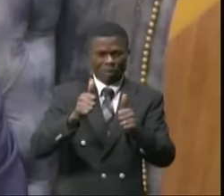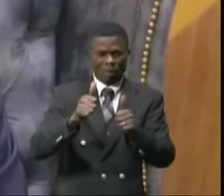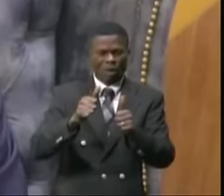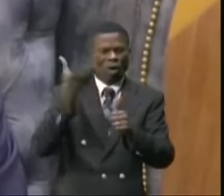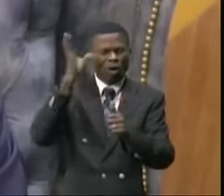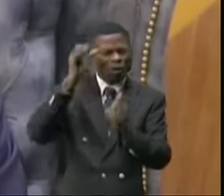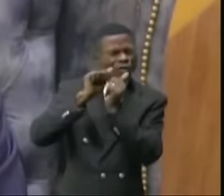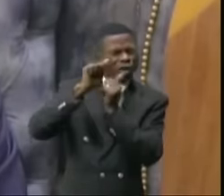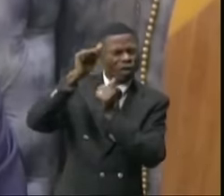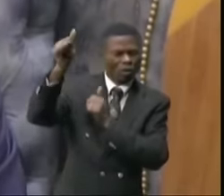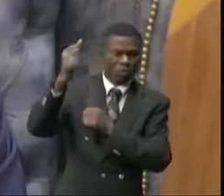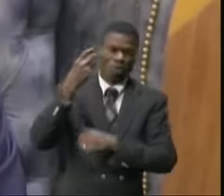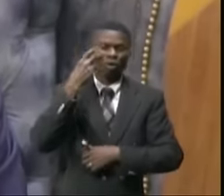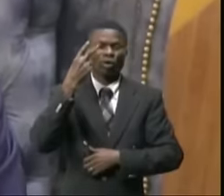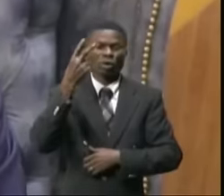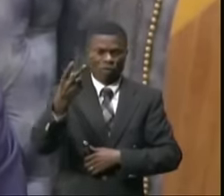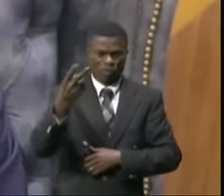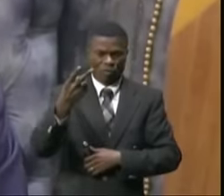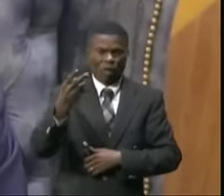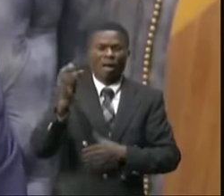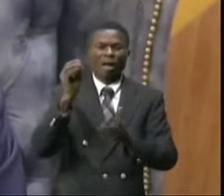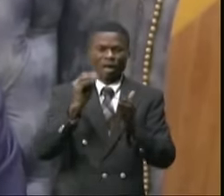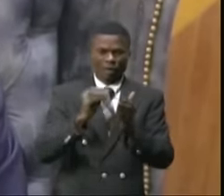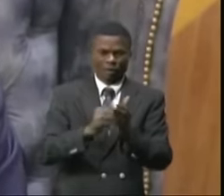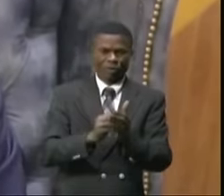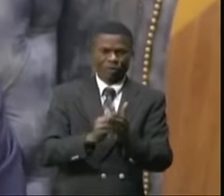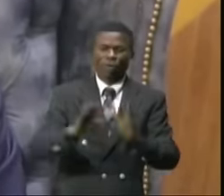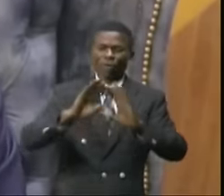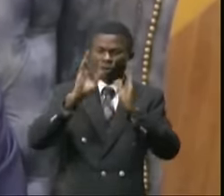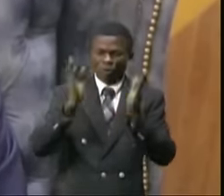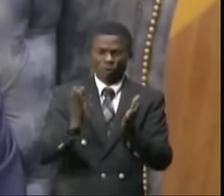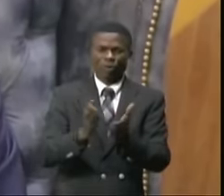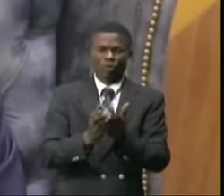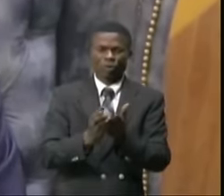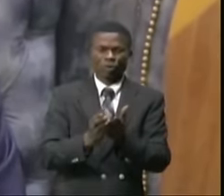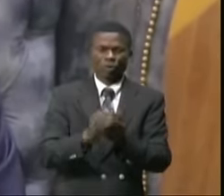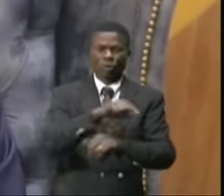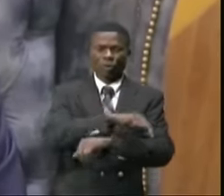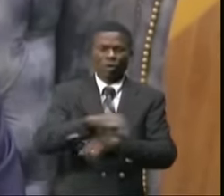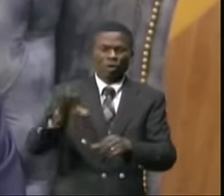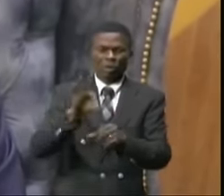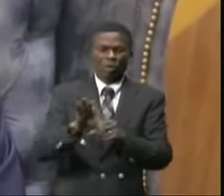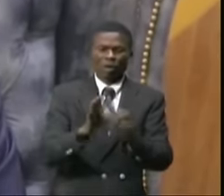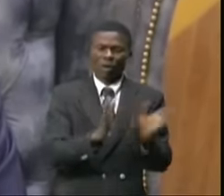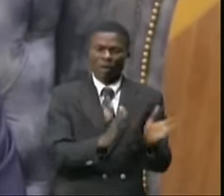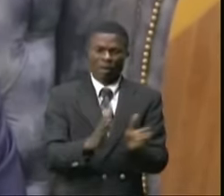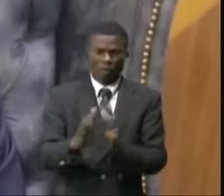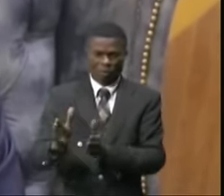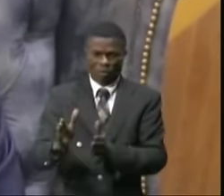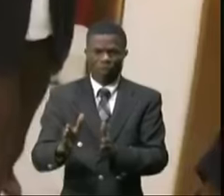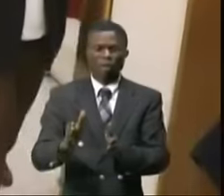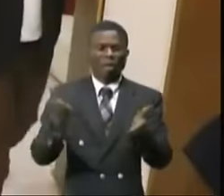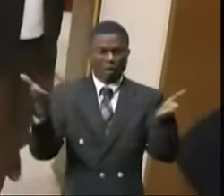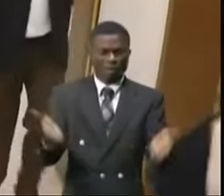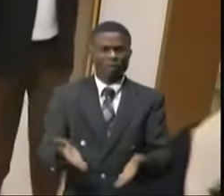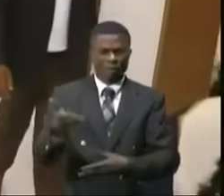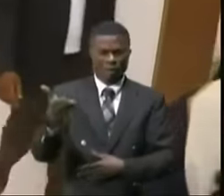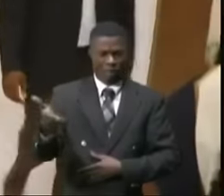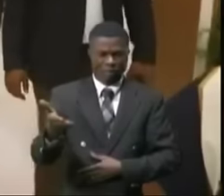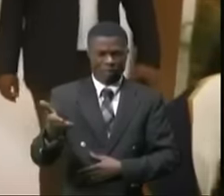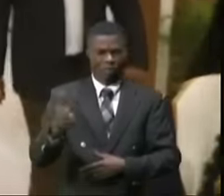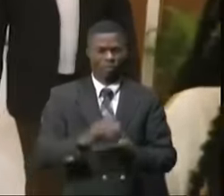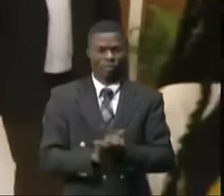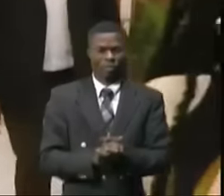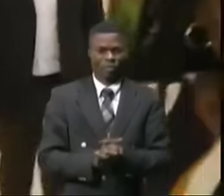pays. Et j'ai vu quand même que tout ce que CENI a prévu, c'était là. Arborant